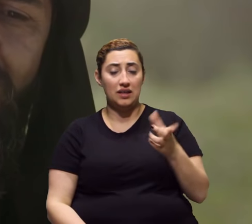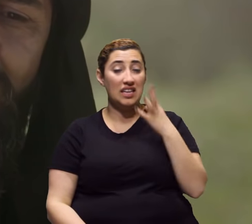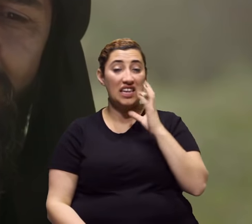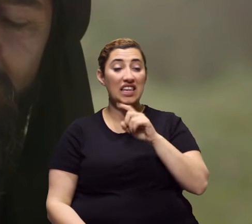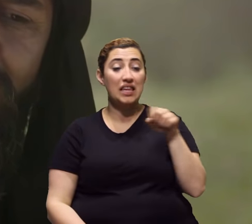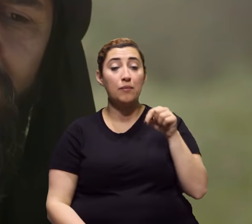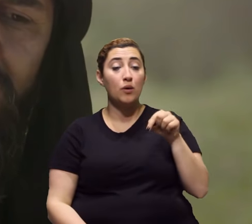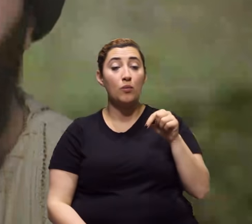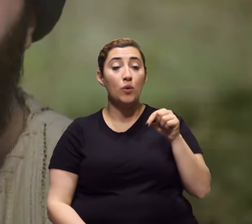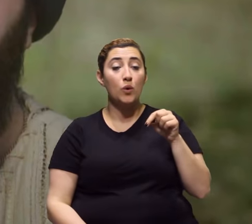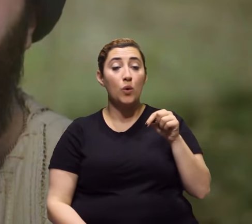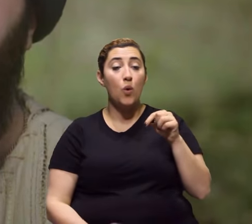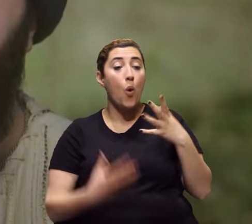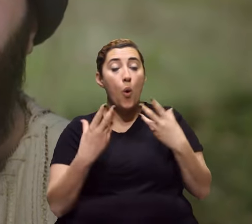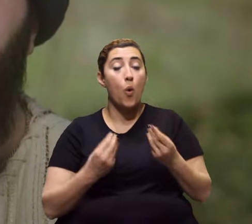Kime değdi bu nüzul?